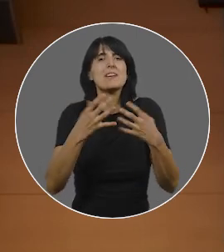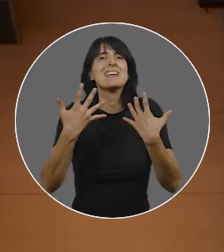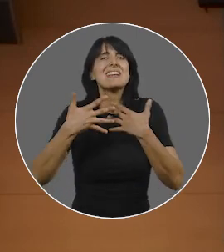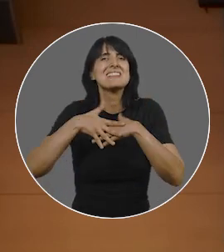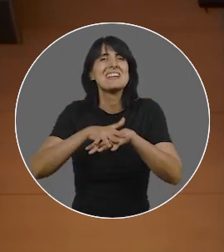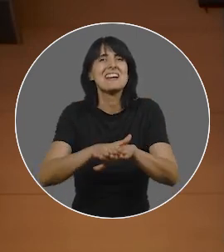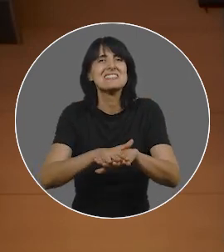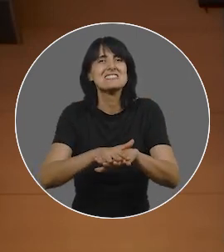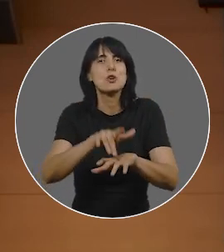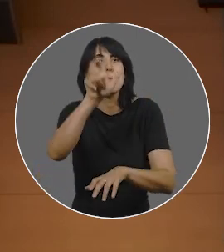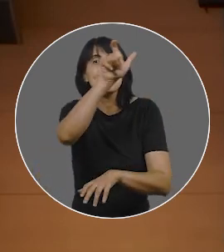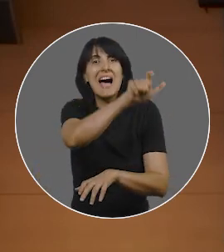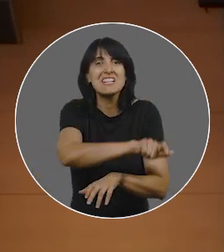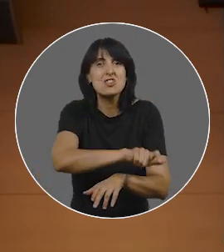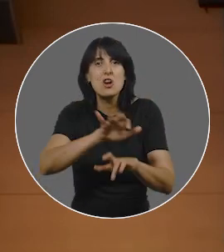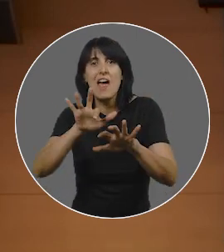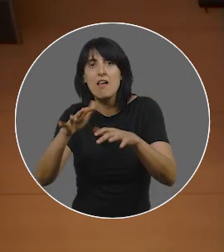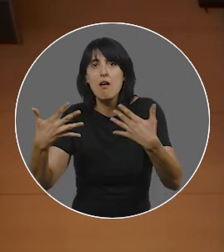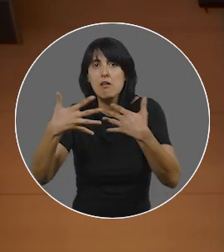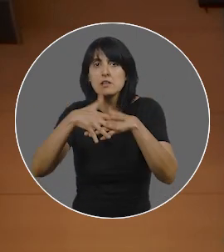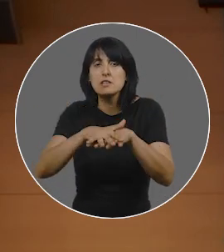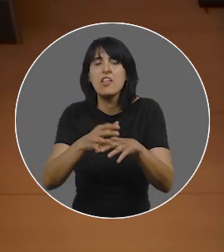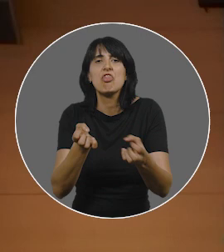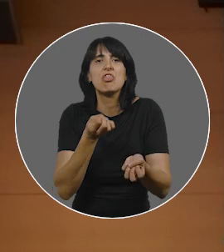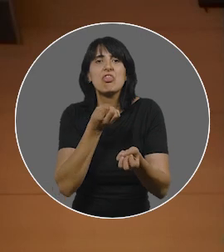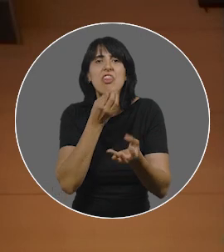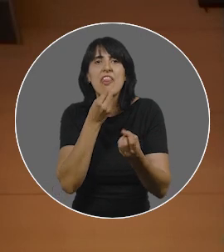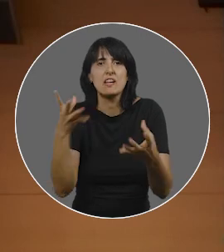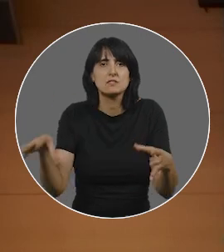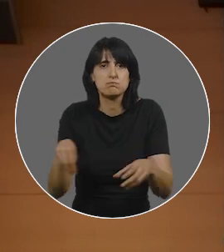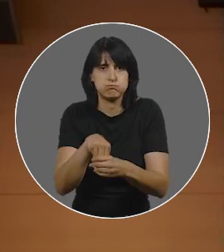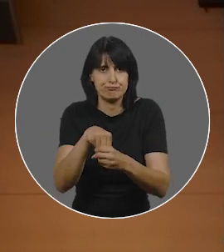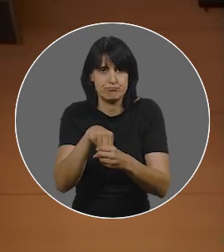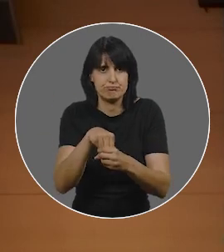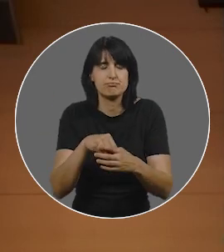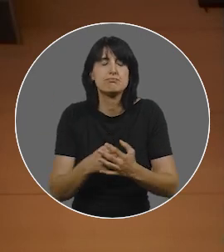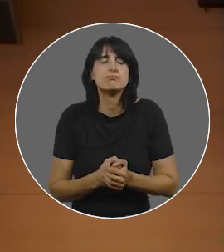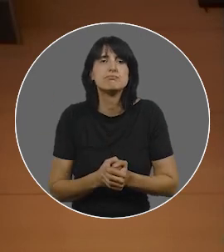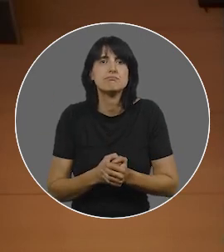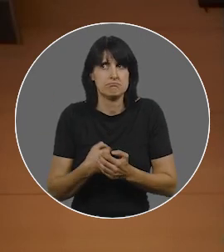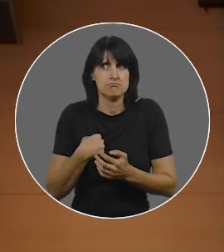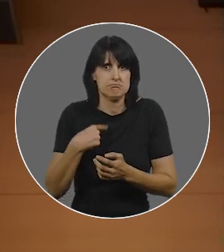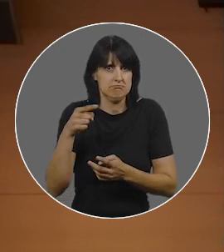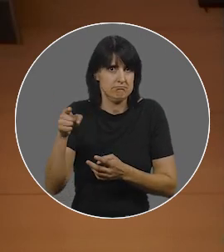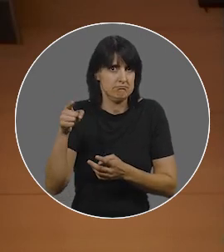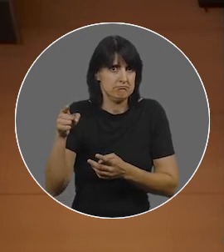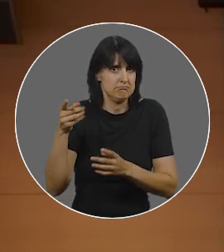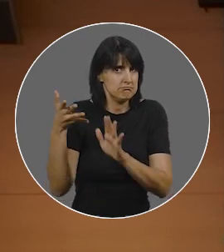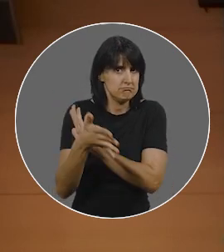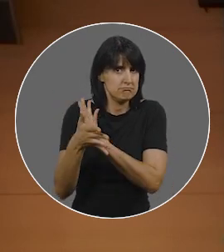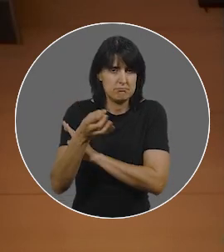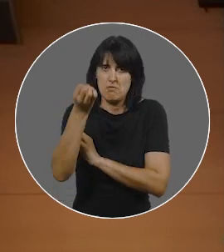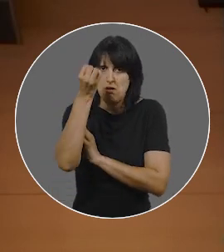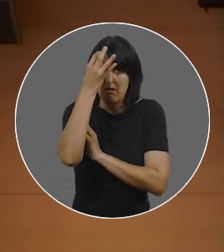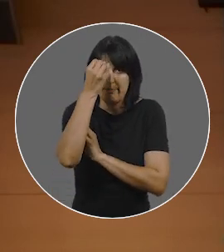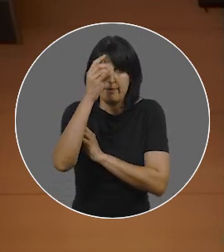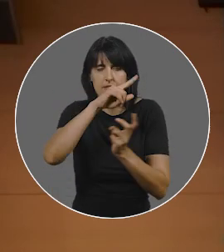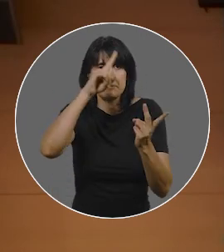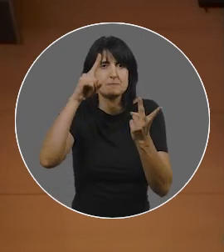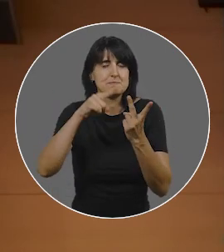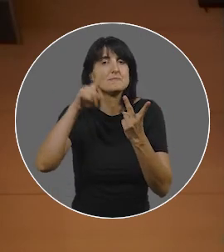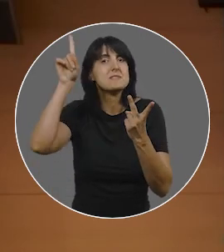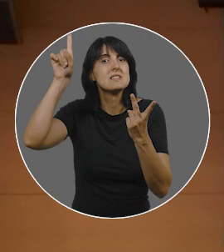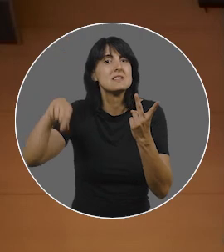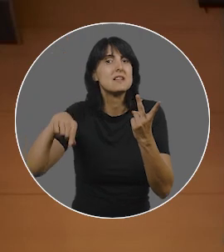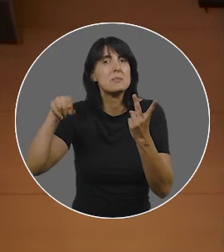recerca en integració persona-ordinador i integració de dades. O sigui que podrem aprendre i molt. I